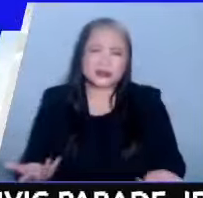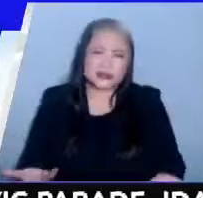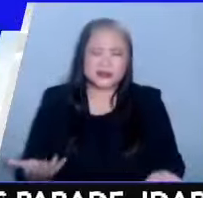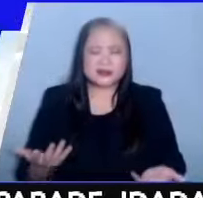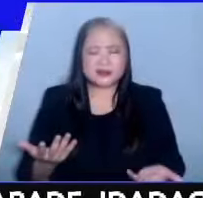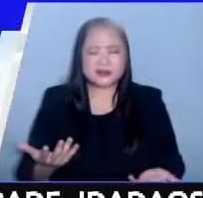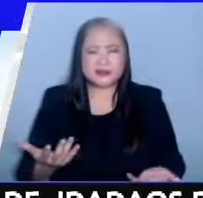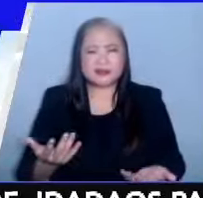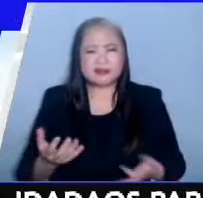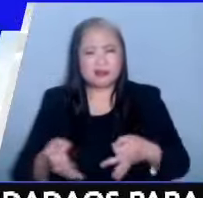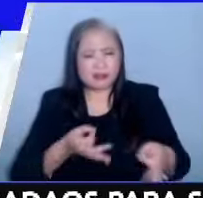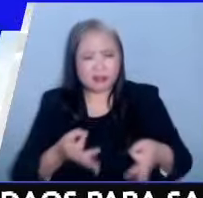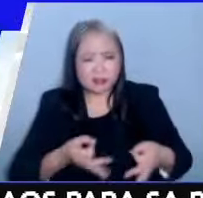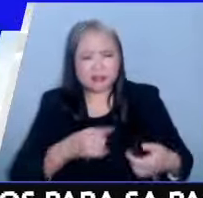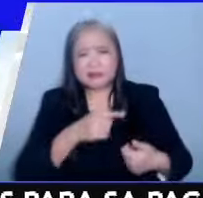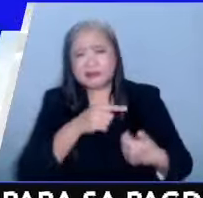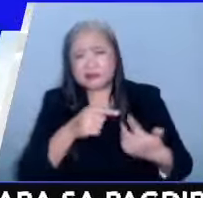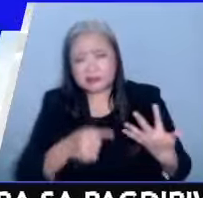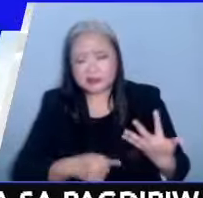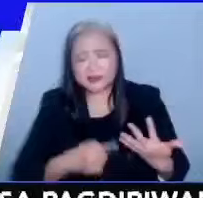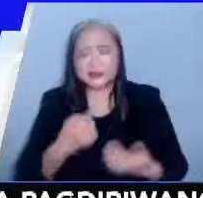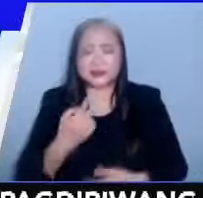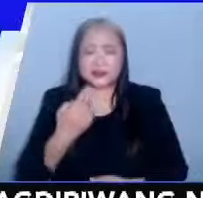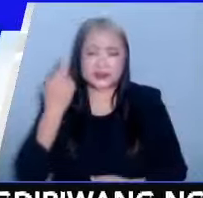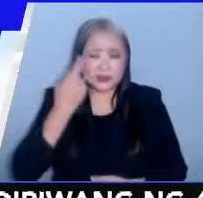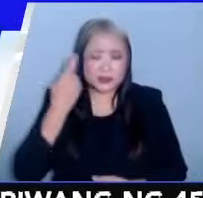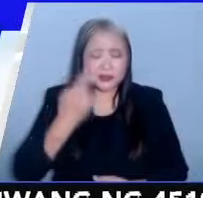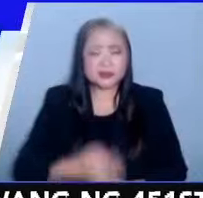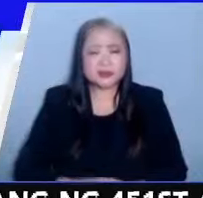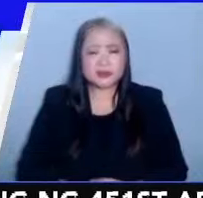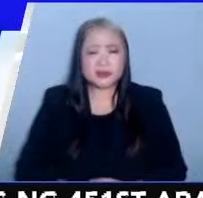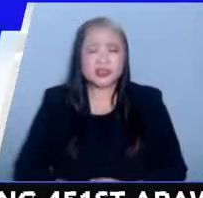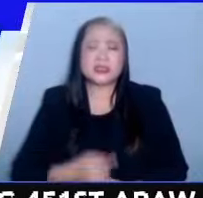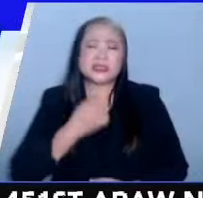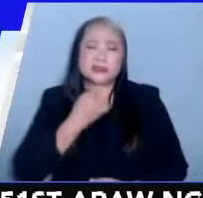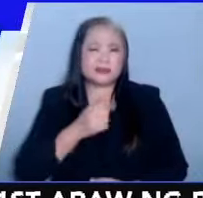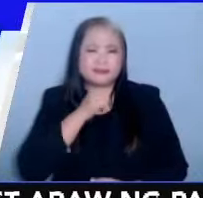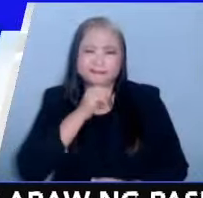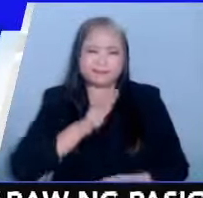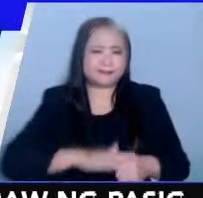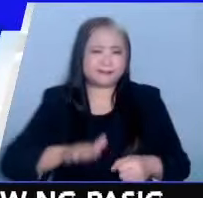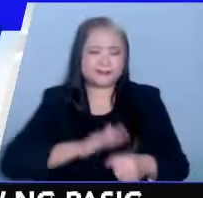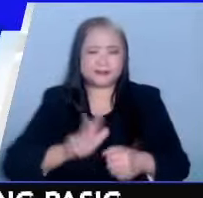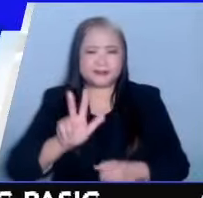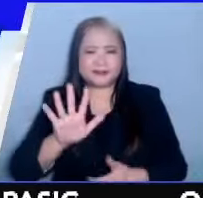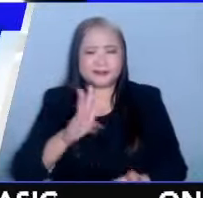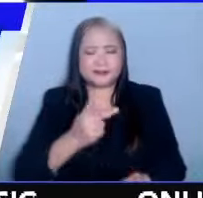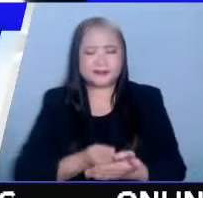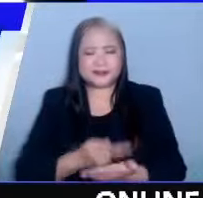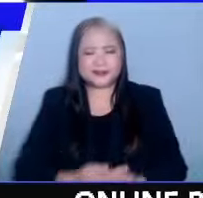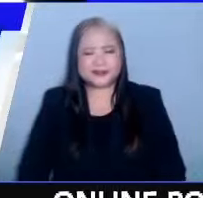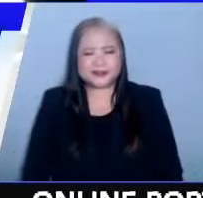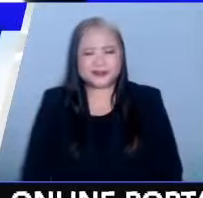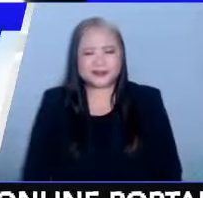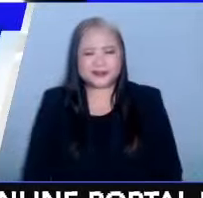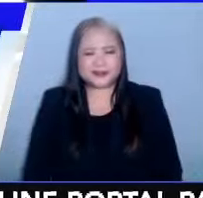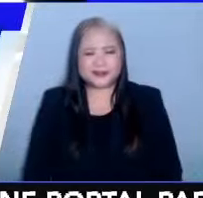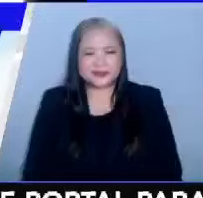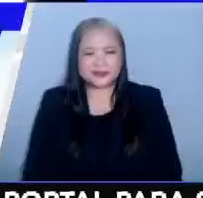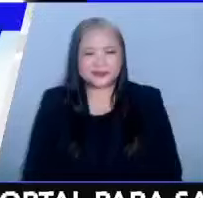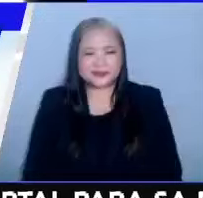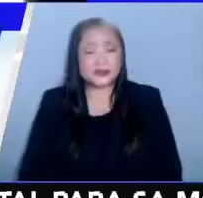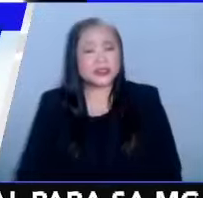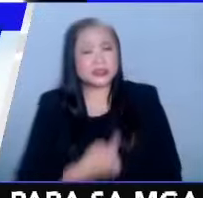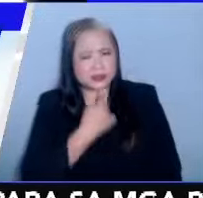reasoning so we can clearly see that hindi talaga sapat Php5 ah Paul paki elaborate nga yung sinabi niyo na pamamahiya